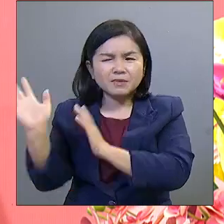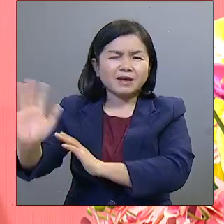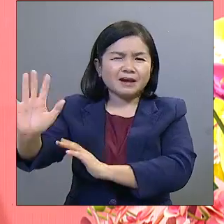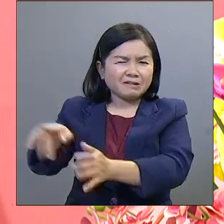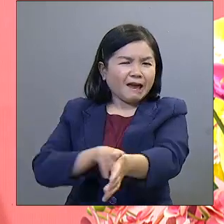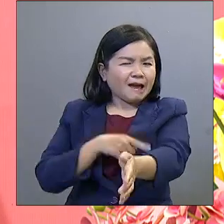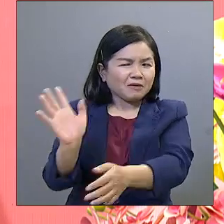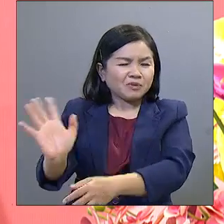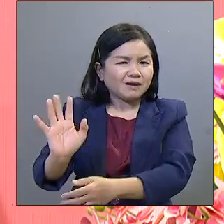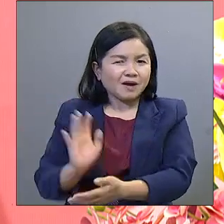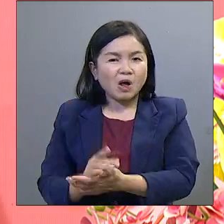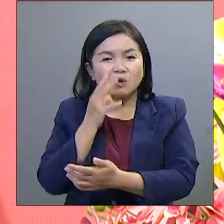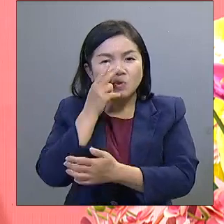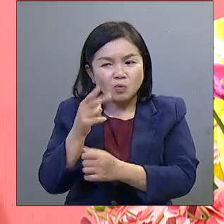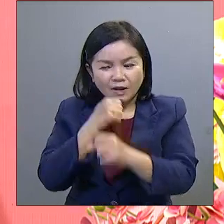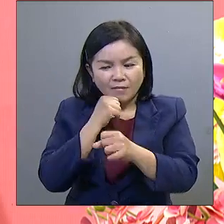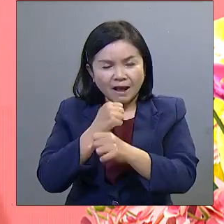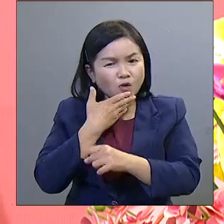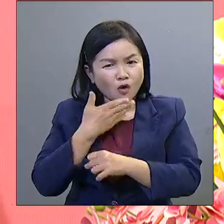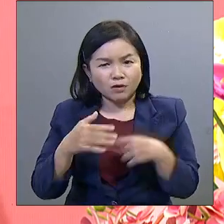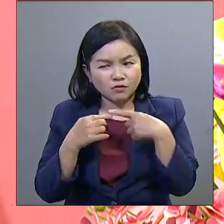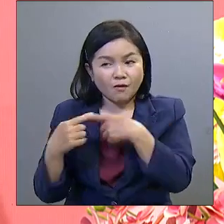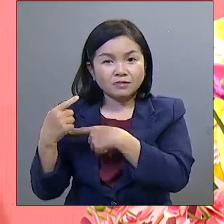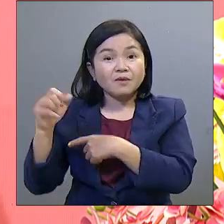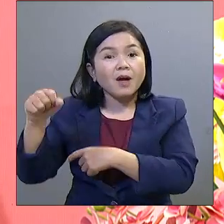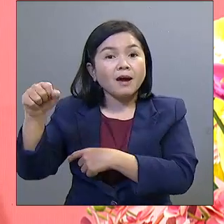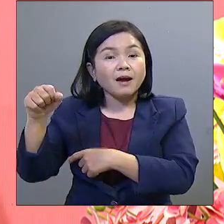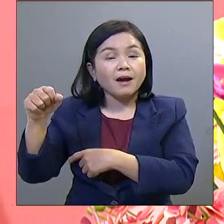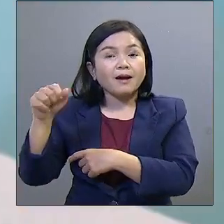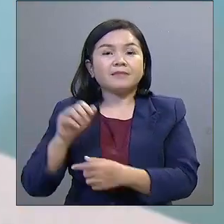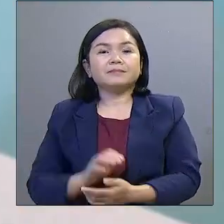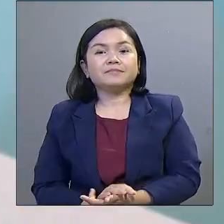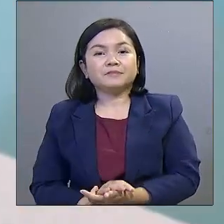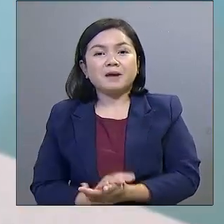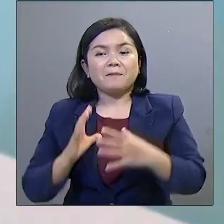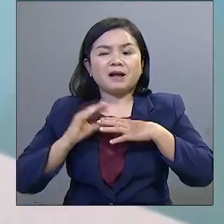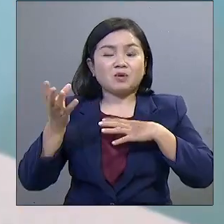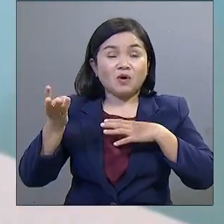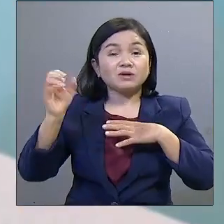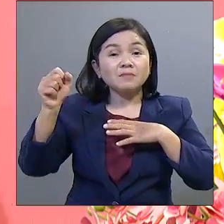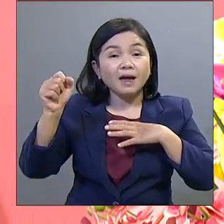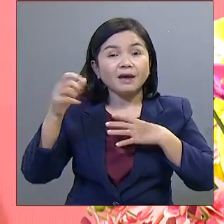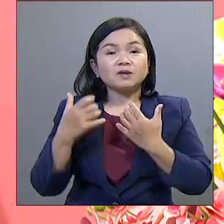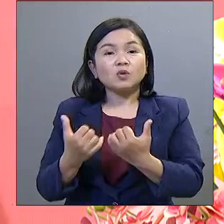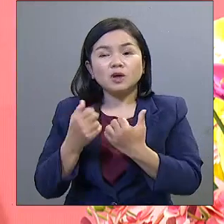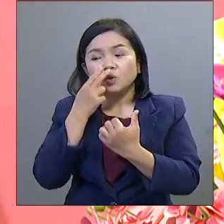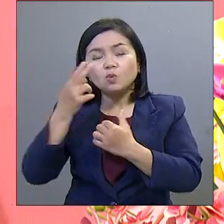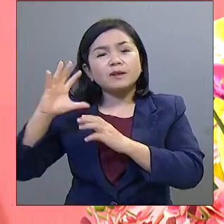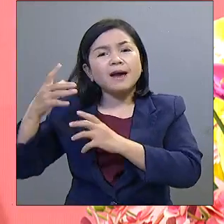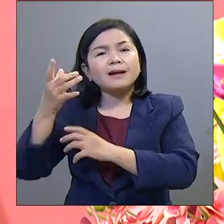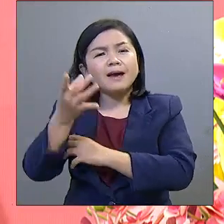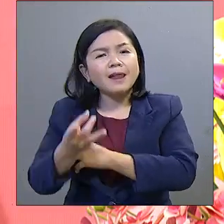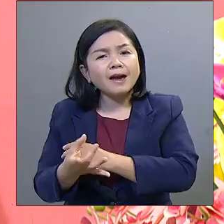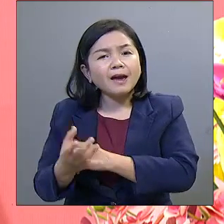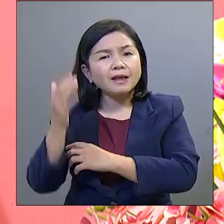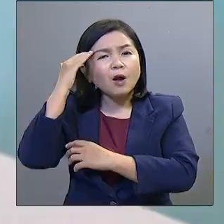อนรวดหรอกครับผมเจอเดี๋ยวเขาทำงานรวดอ่ะ ใช่ นะ มีตอน8วินาทีอ่ะได้ นะช่วงนี้เห็นว่าเขาดูเรื่องอะไรกันนะ ช่วงนี้